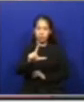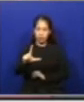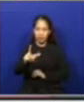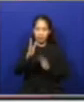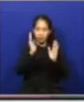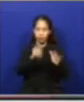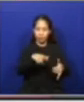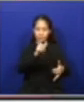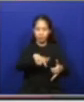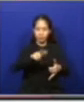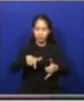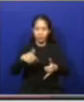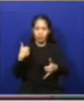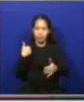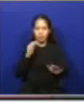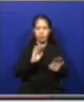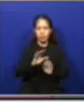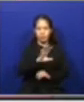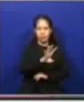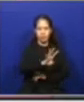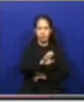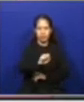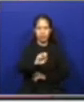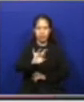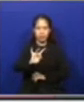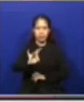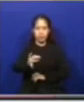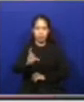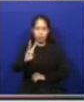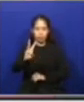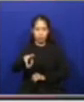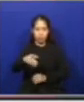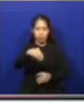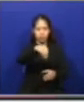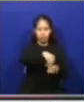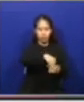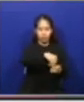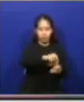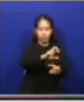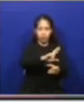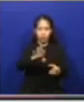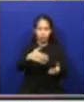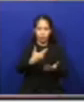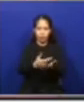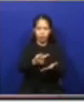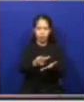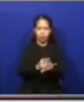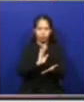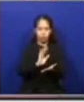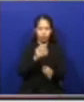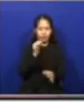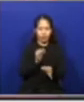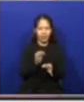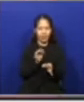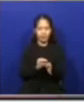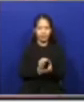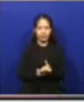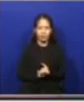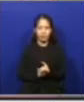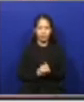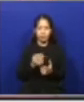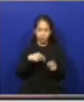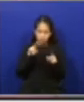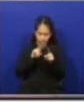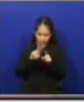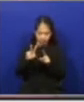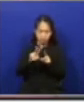มีเพียง 486,000 รายที่อยู่ในระบบสินเชื่อของธนาคารพาณิชย์อย่างที่2จะ